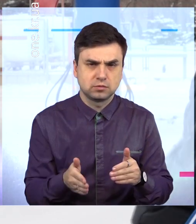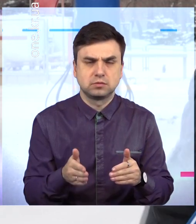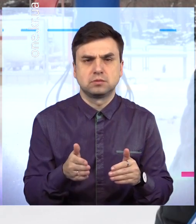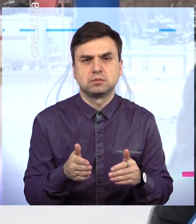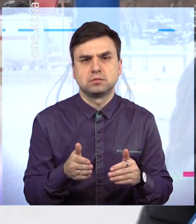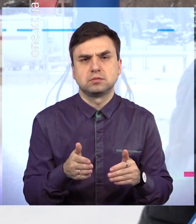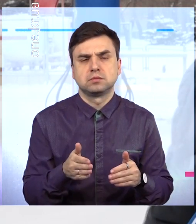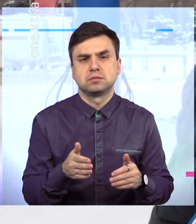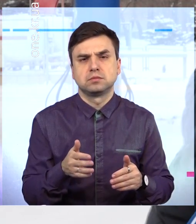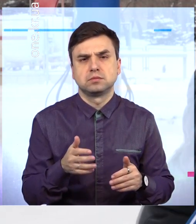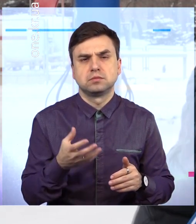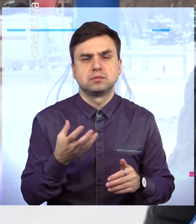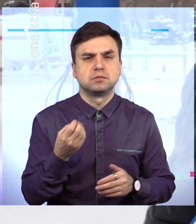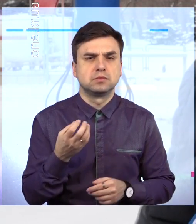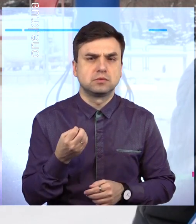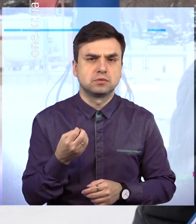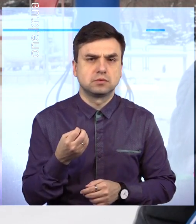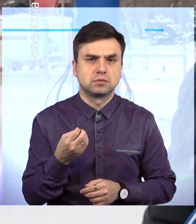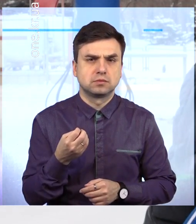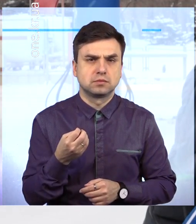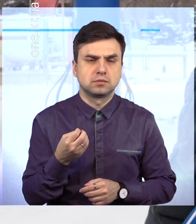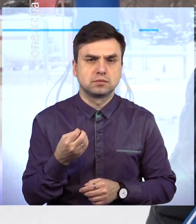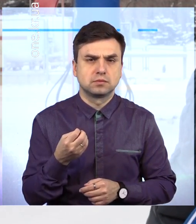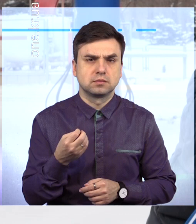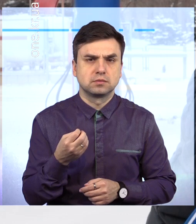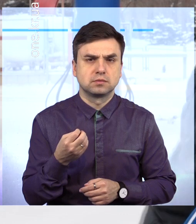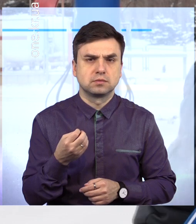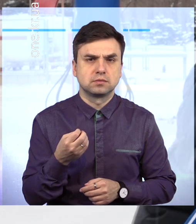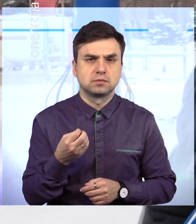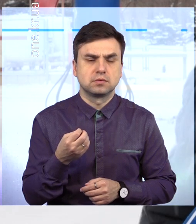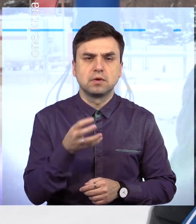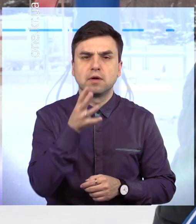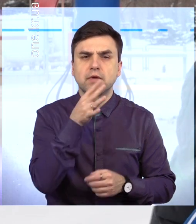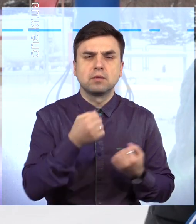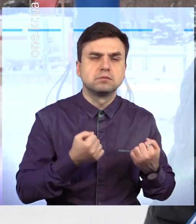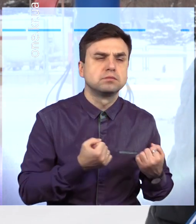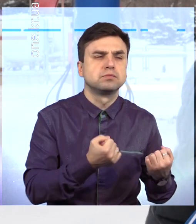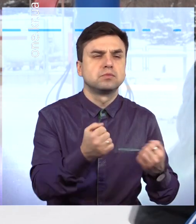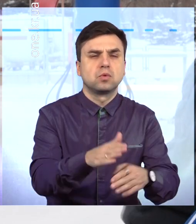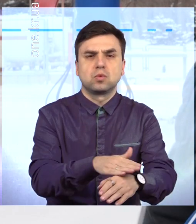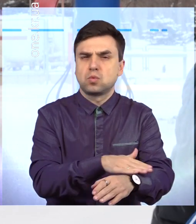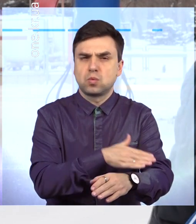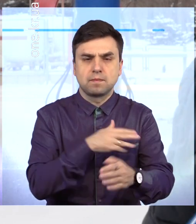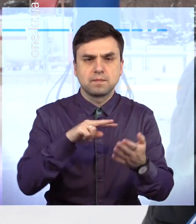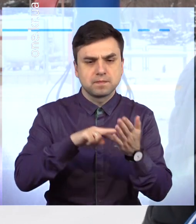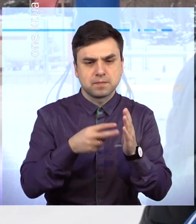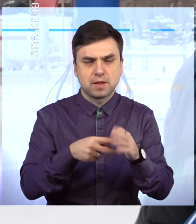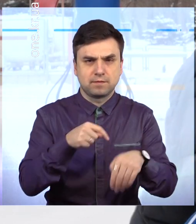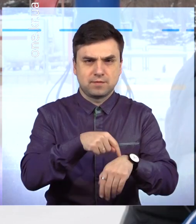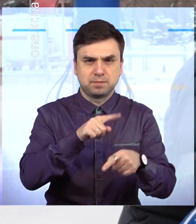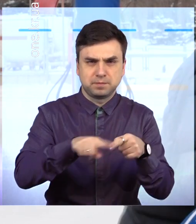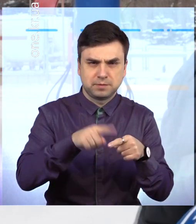і кількості тих как времени провождения заведено, значит, будем какие-то